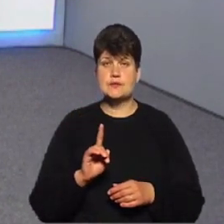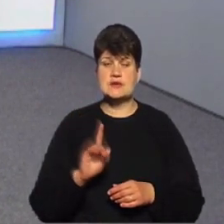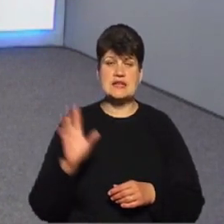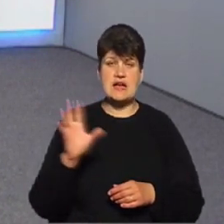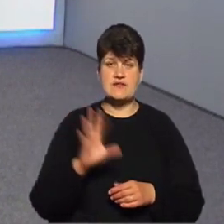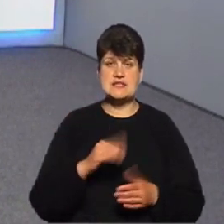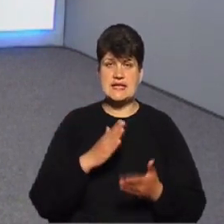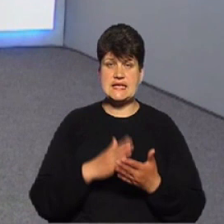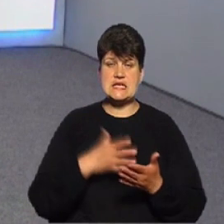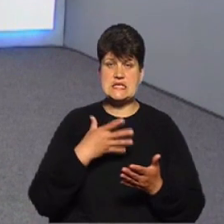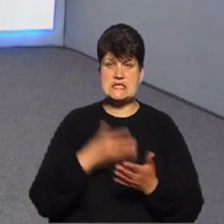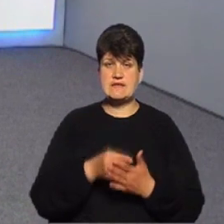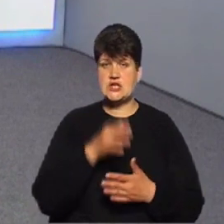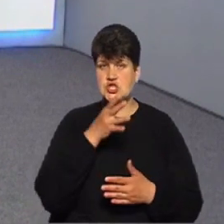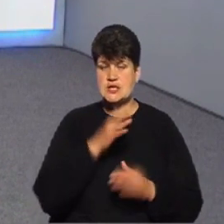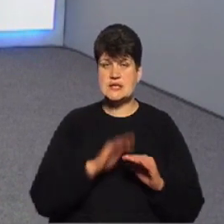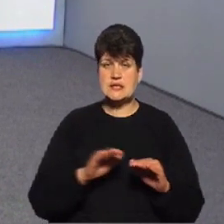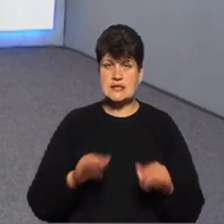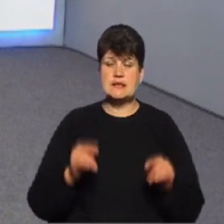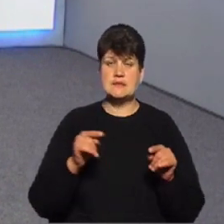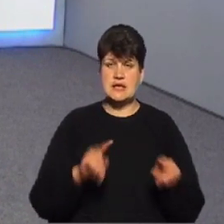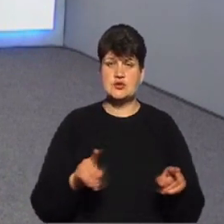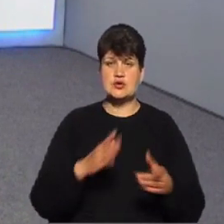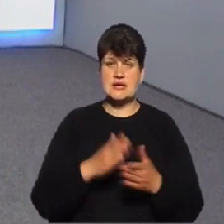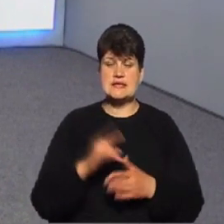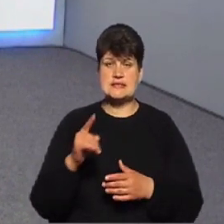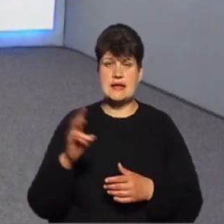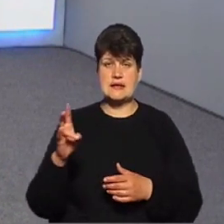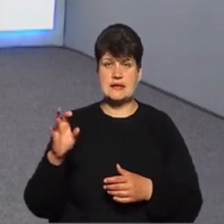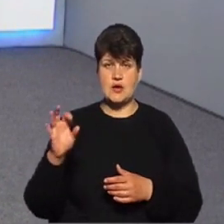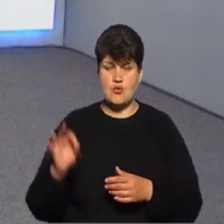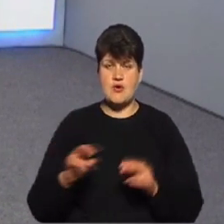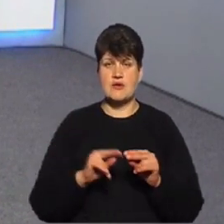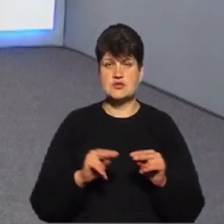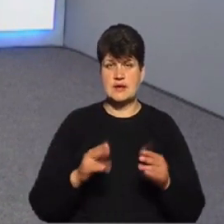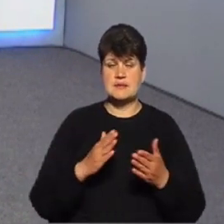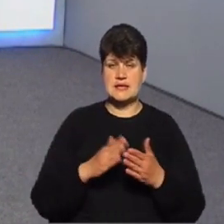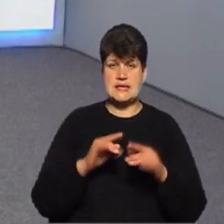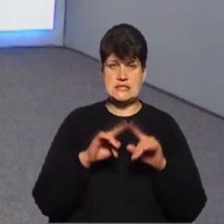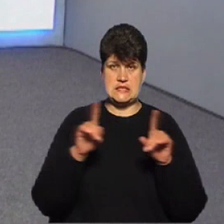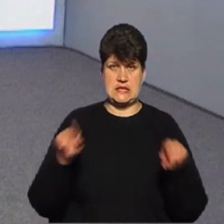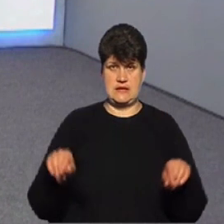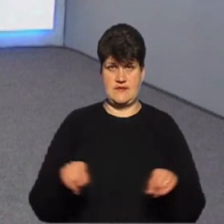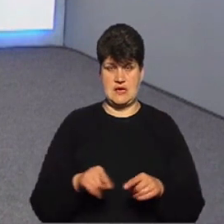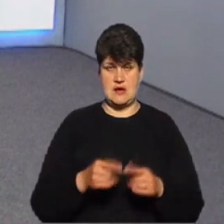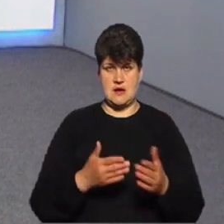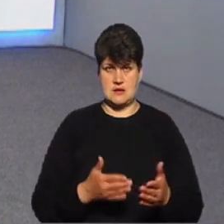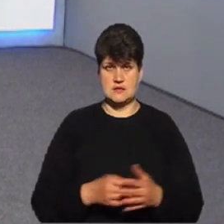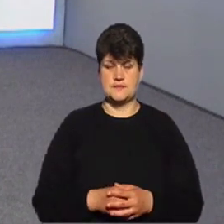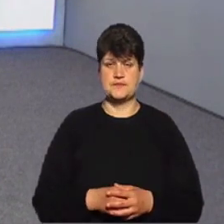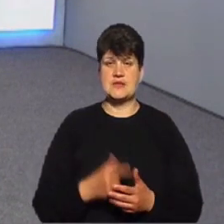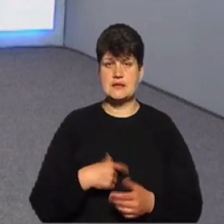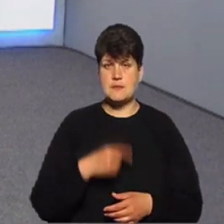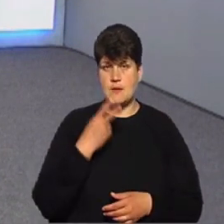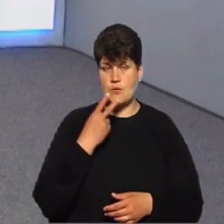на все свій час учням те, що є ЗНО, а вчителям от є сертифікація, будь ласка, можете